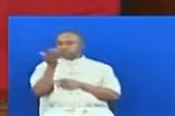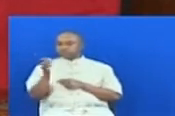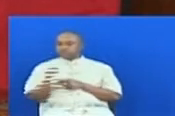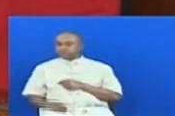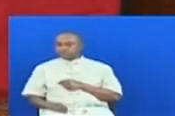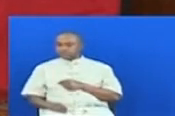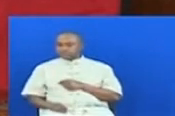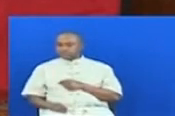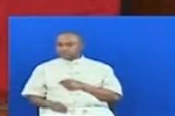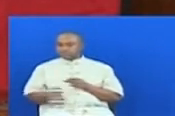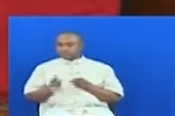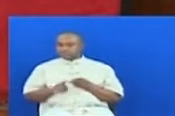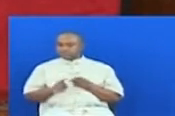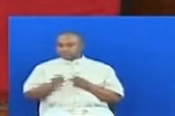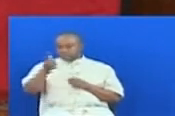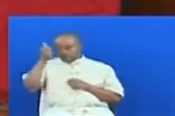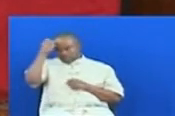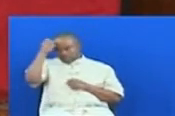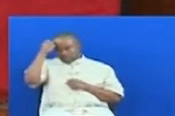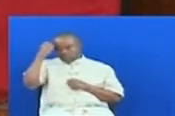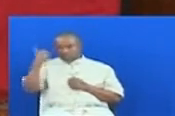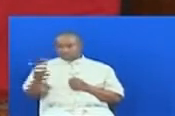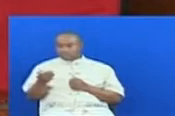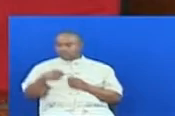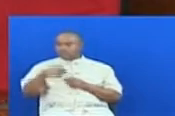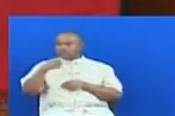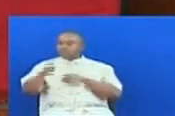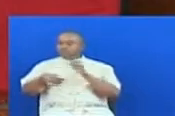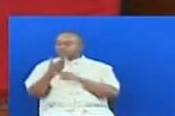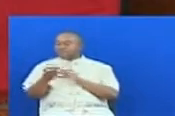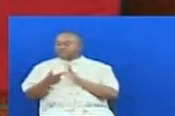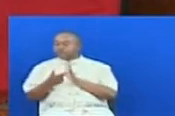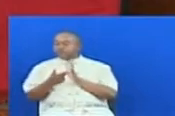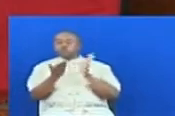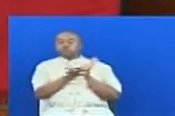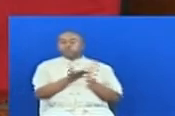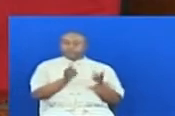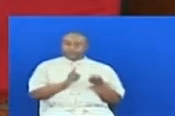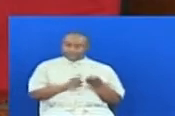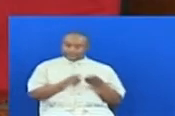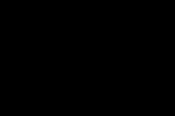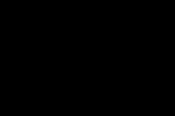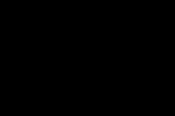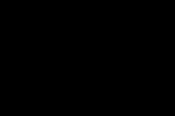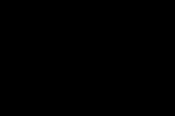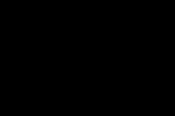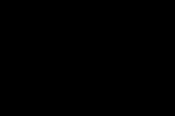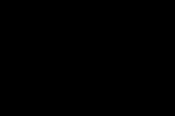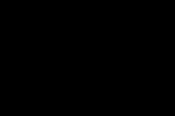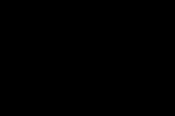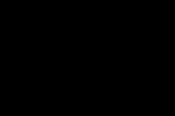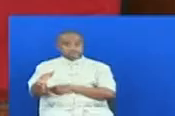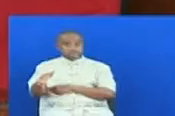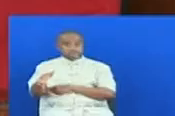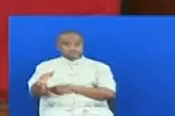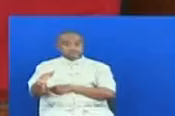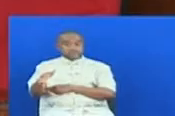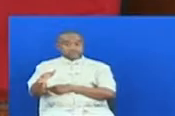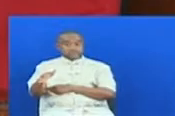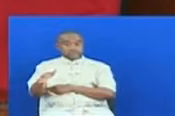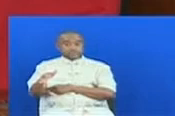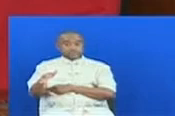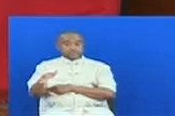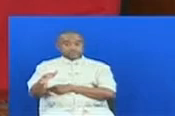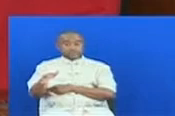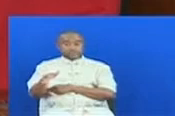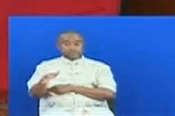nakumbuka miradi sasa hivi, miradi ya majengo shule na hata kwenye idara ya maji, sasa hivi tunaenda kwenye haya mambo